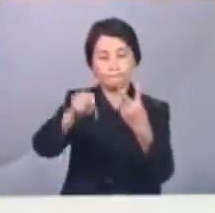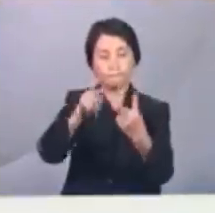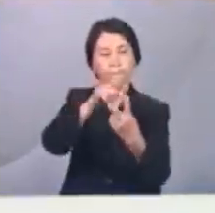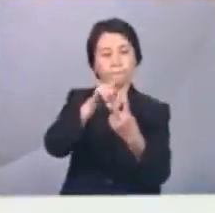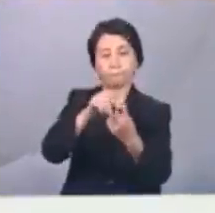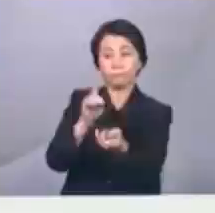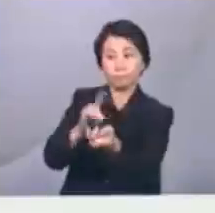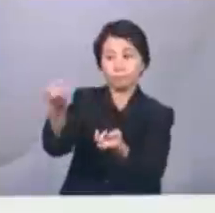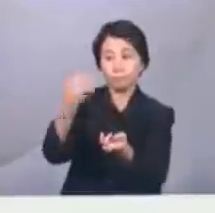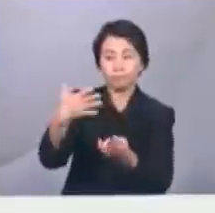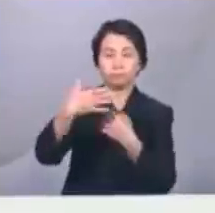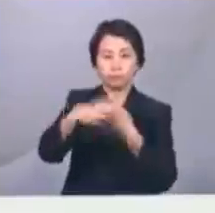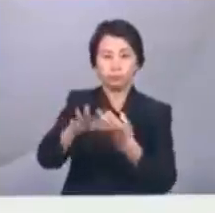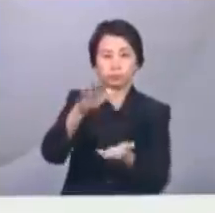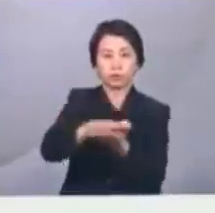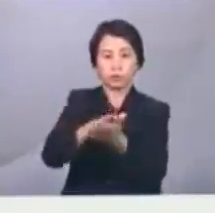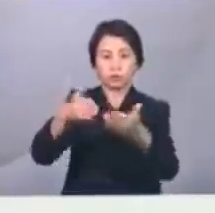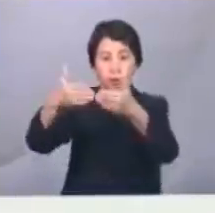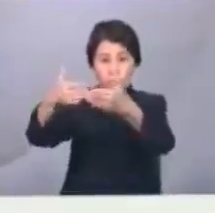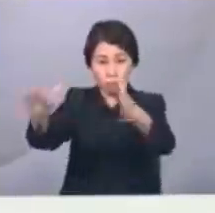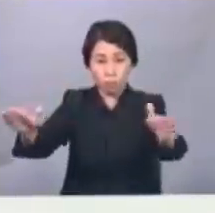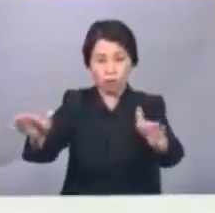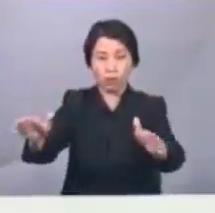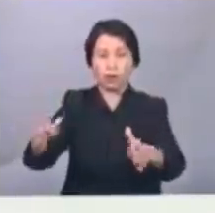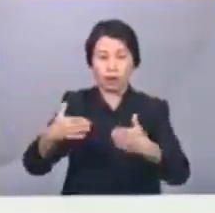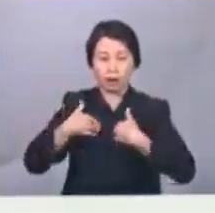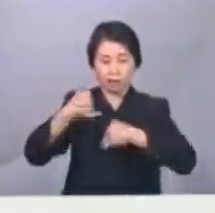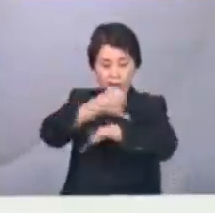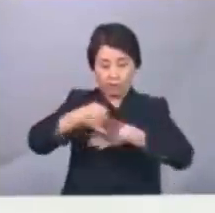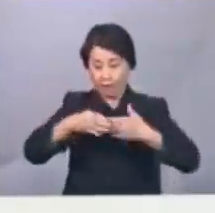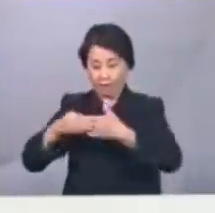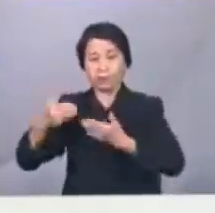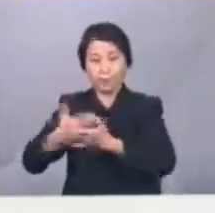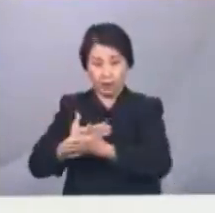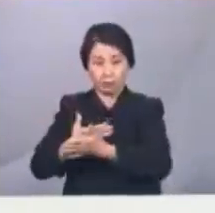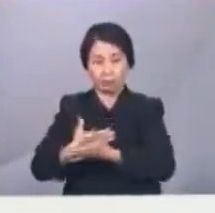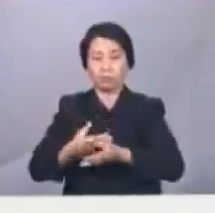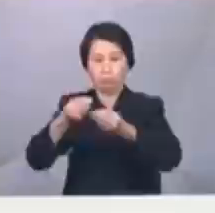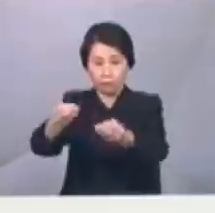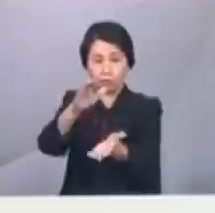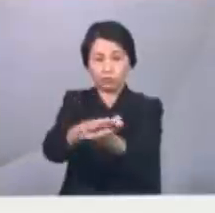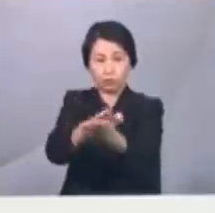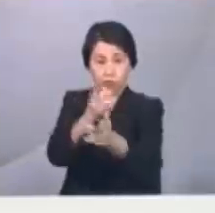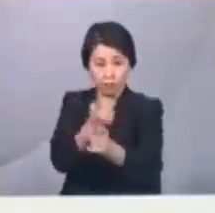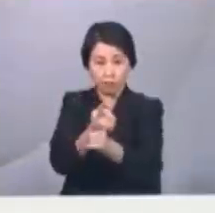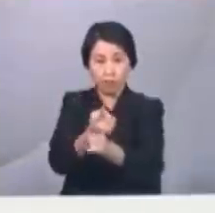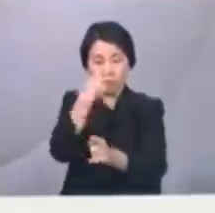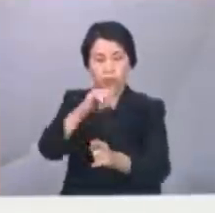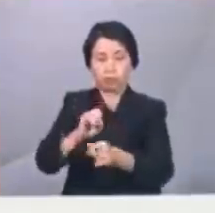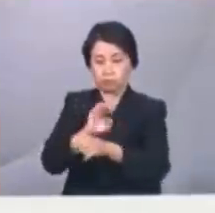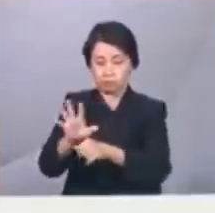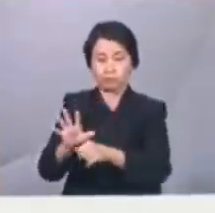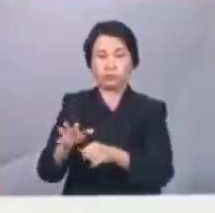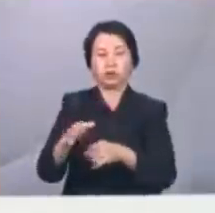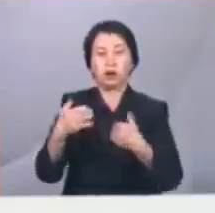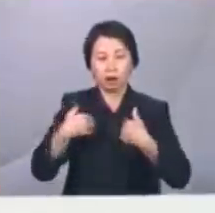doktor dah bagi tahu selepas sekolah dibuka, so akan ada guideline baru yang akan diberikan kepada sekolah selepas pasca untuk COVID-19. Jadi,